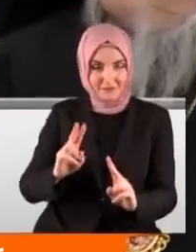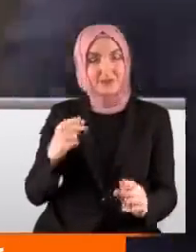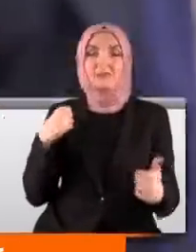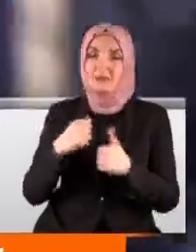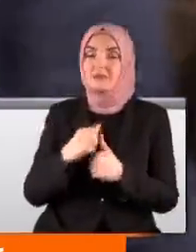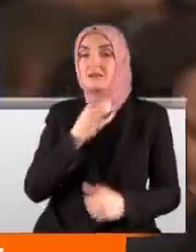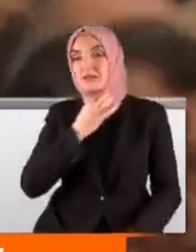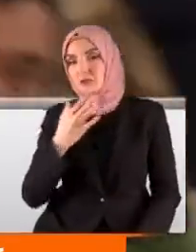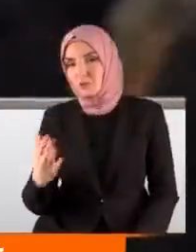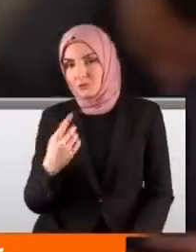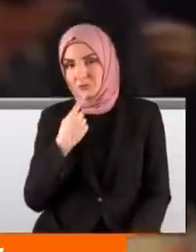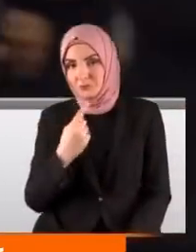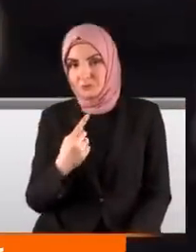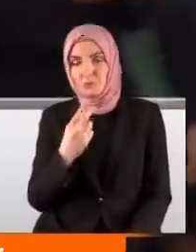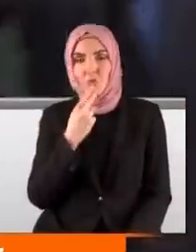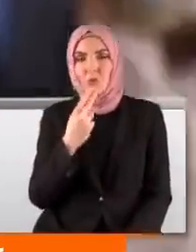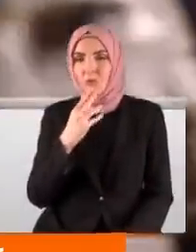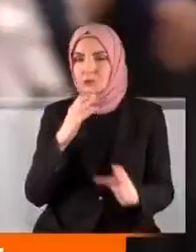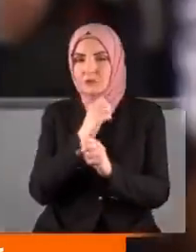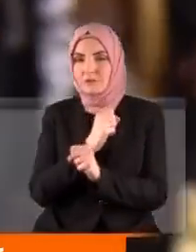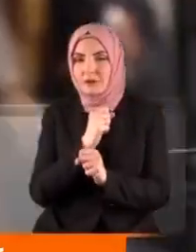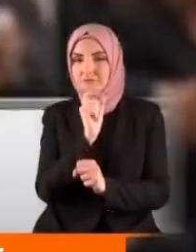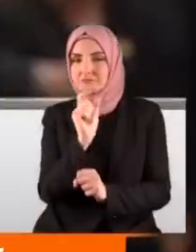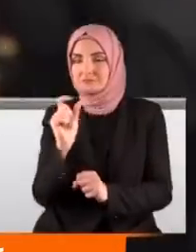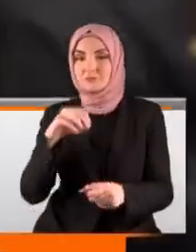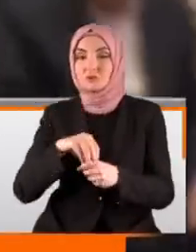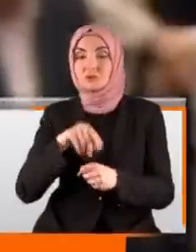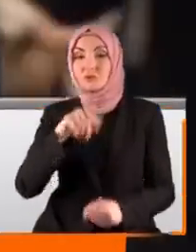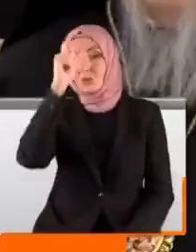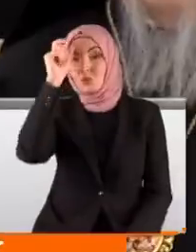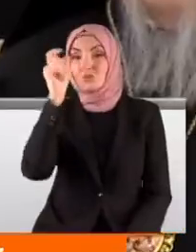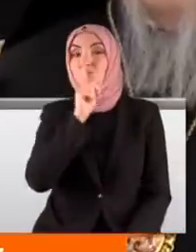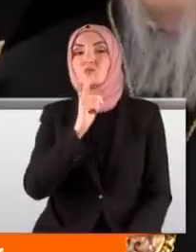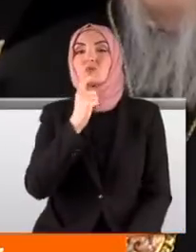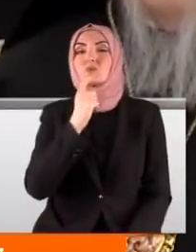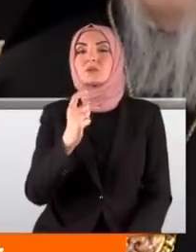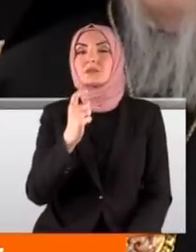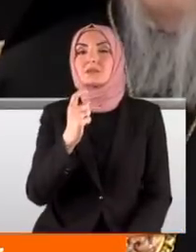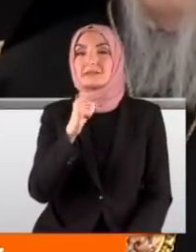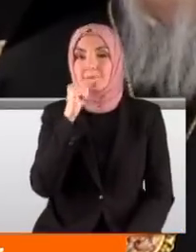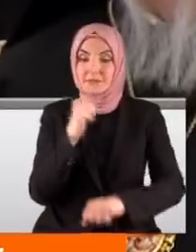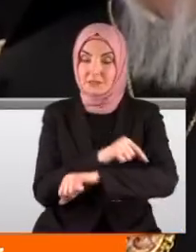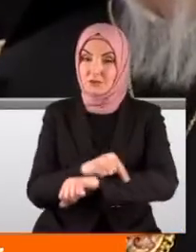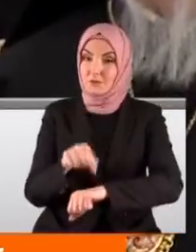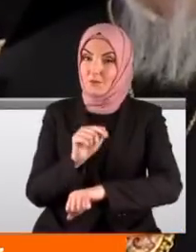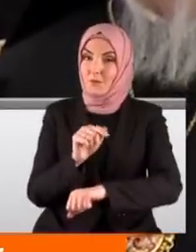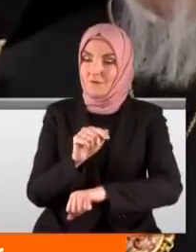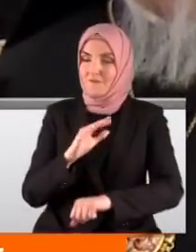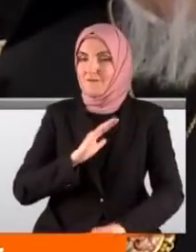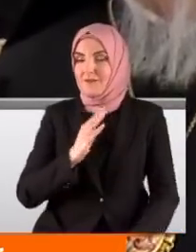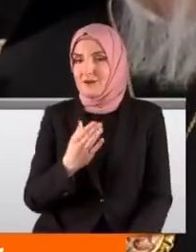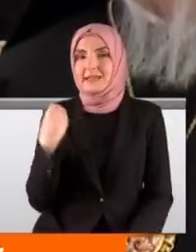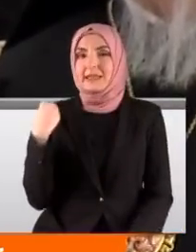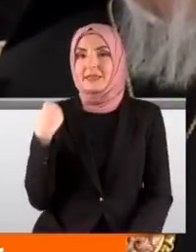ediyorum. Konuşmanın şifreleri arasında Türkiye yüzyılının kırmızı çizgileri de vardı. Yeni dönemde